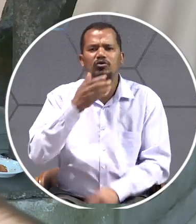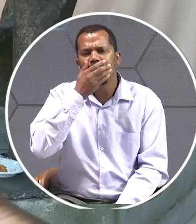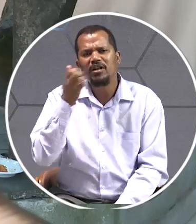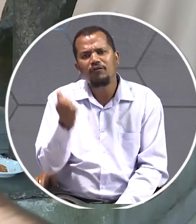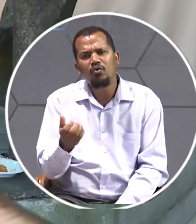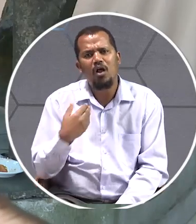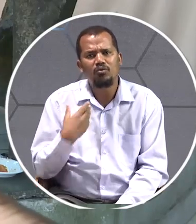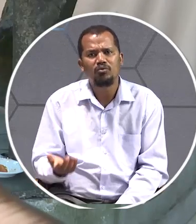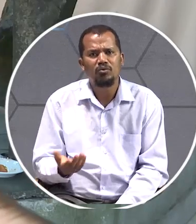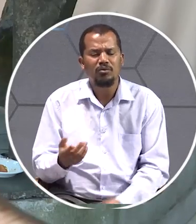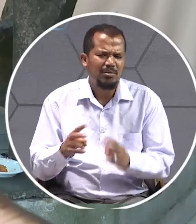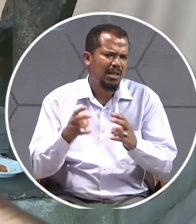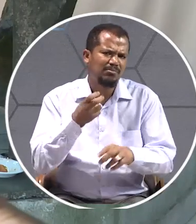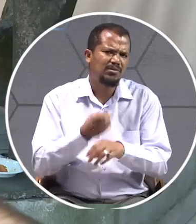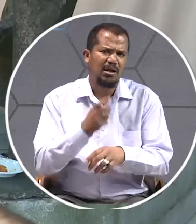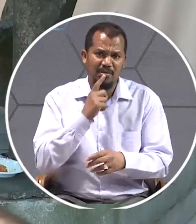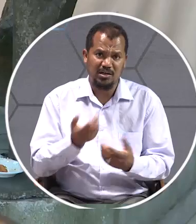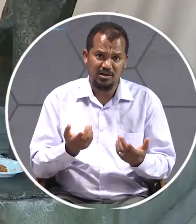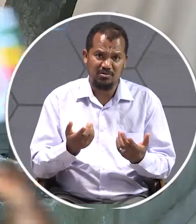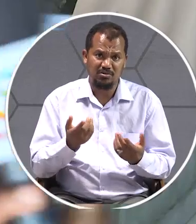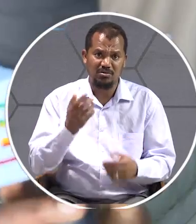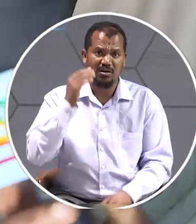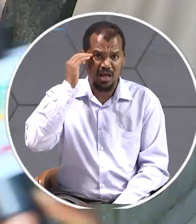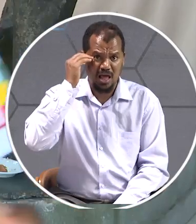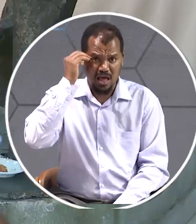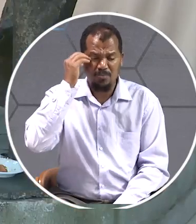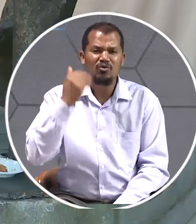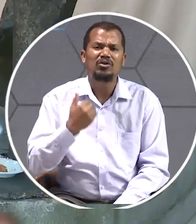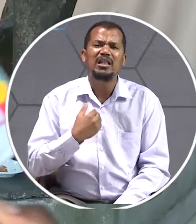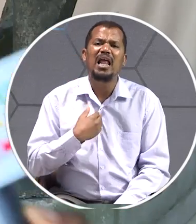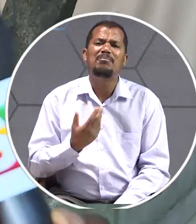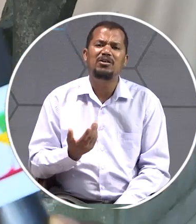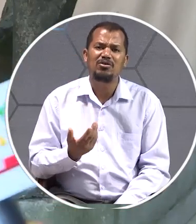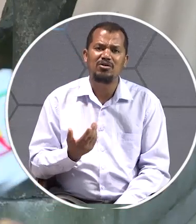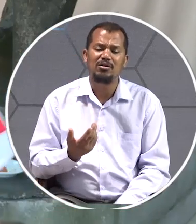በቤተሰቦቻቸው የሚደፈር ነው ና ከባድ ነው፣ በጣም ከባድ ነው።